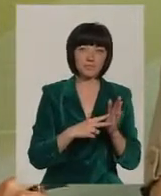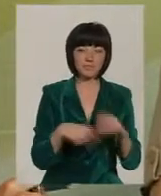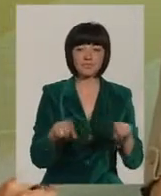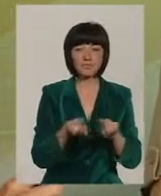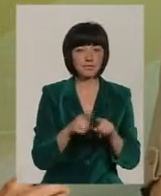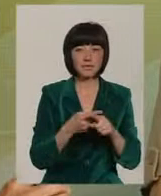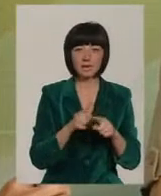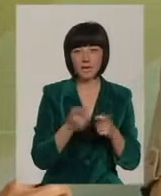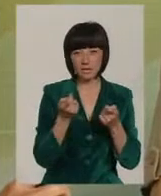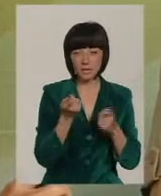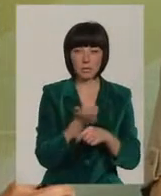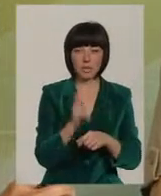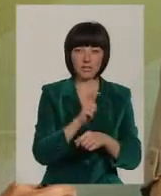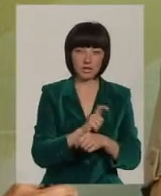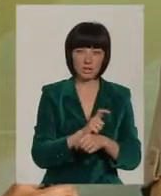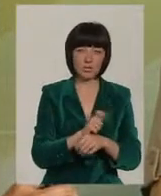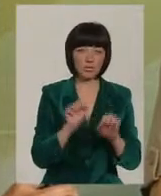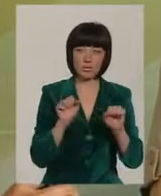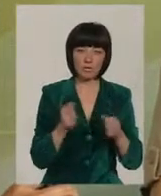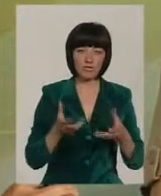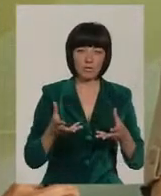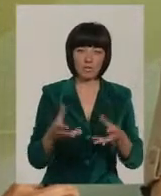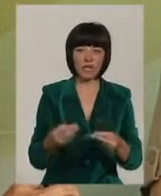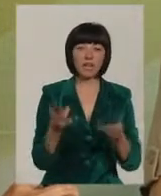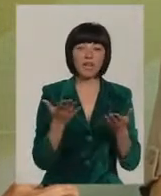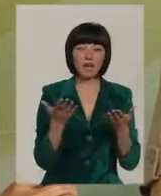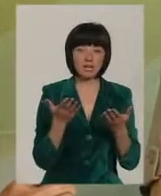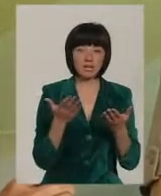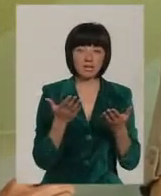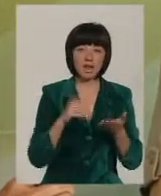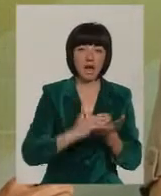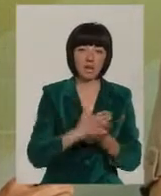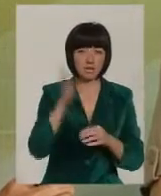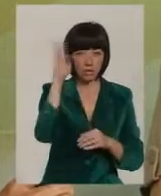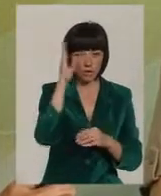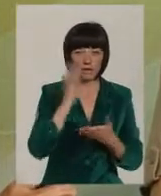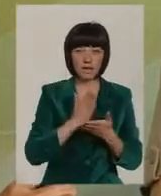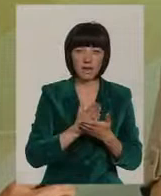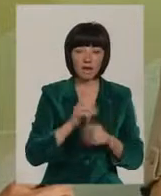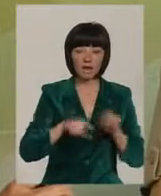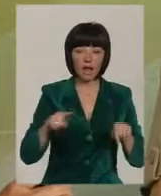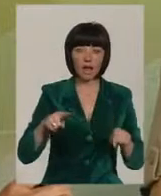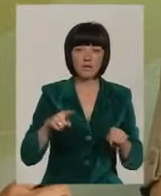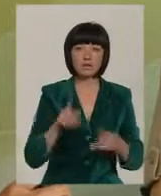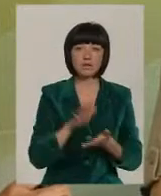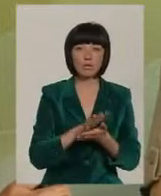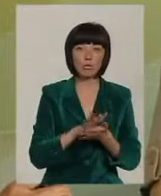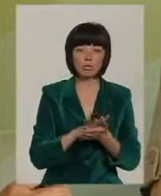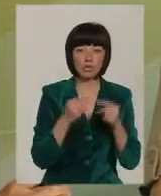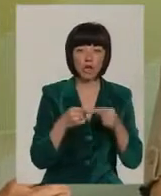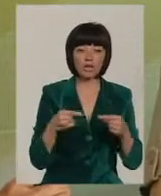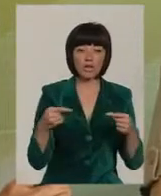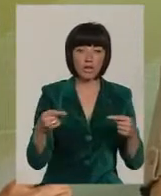7,2. Це незначне перевищення, яке не може суттєво вплинути на якість води. Це говорить про те, що є деяка наявність забруднюючих речовин,